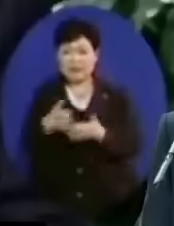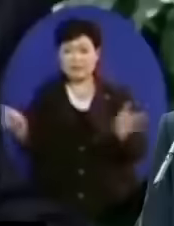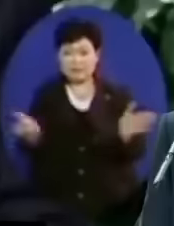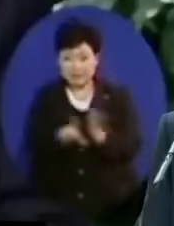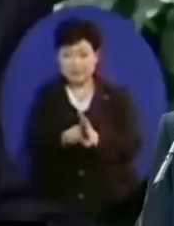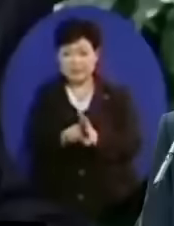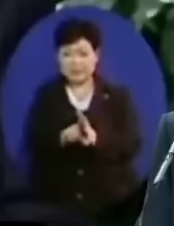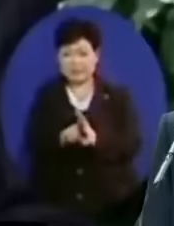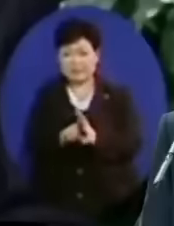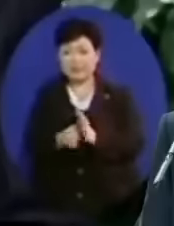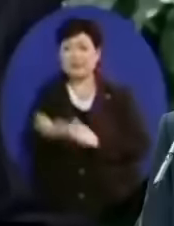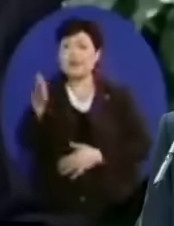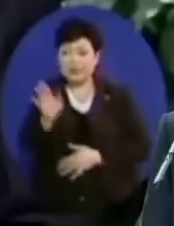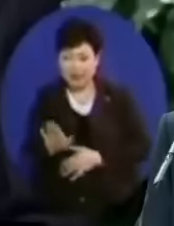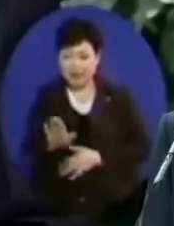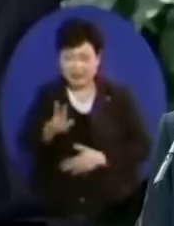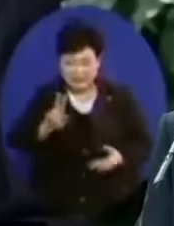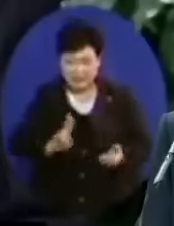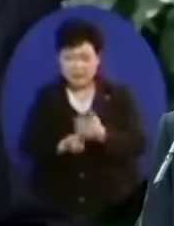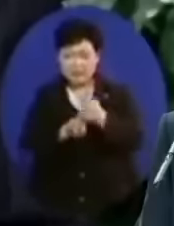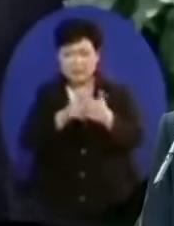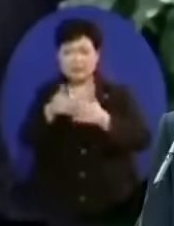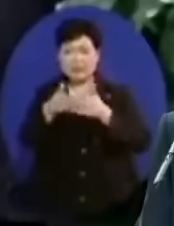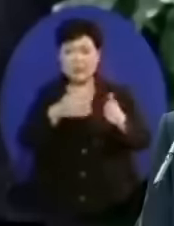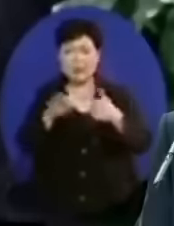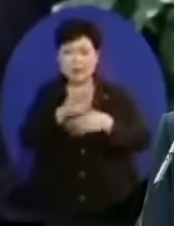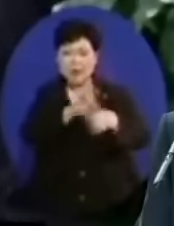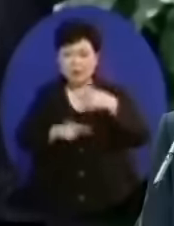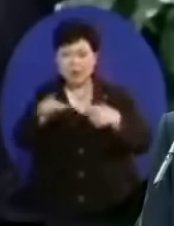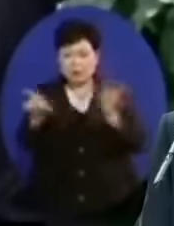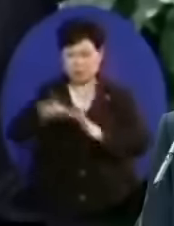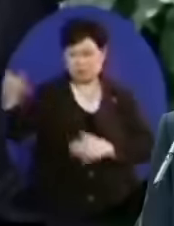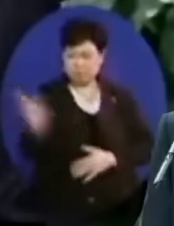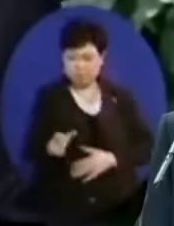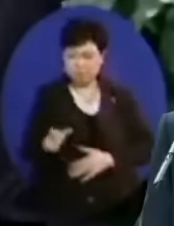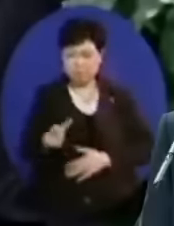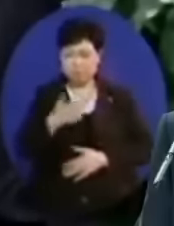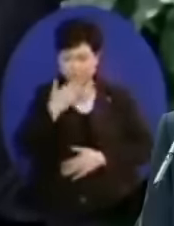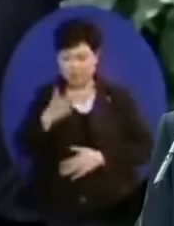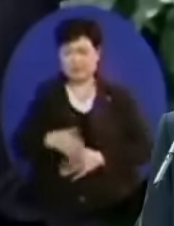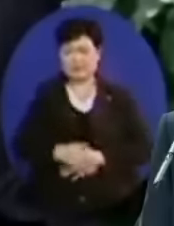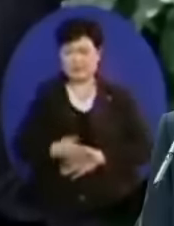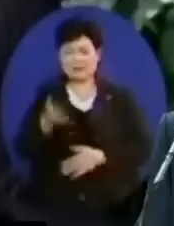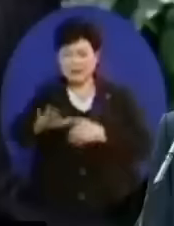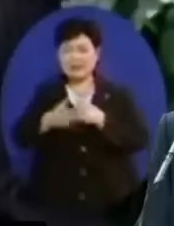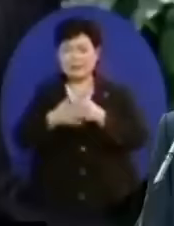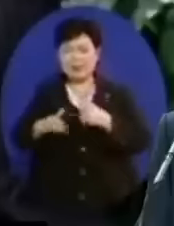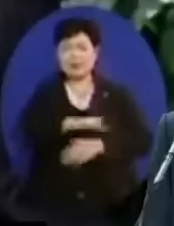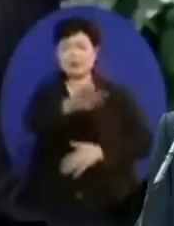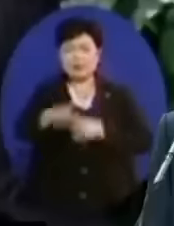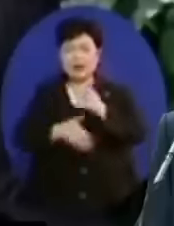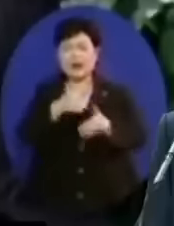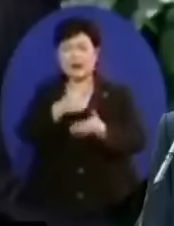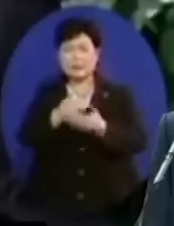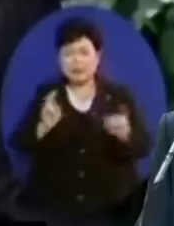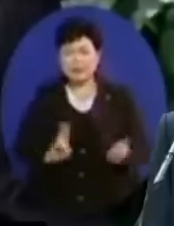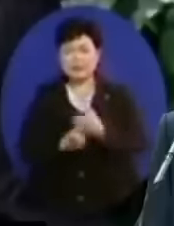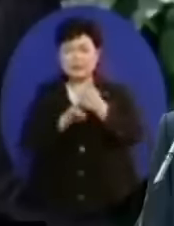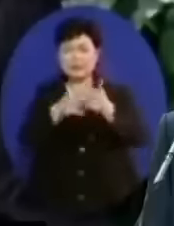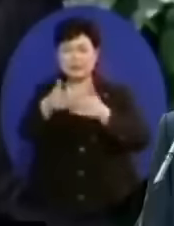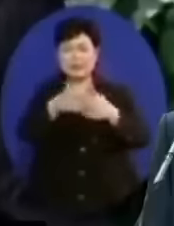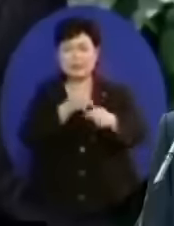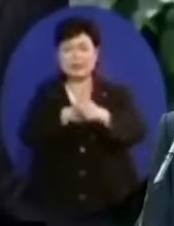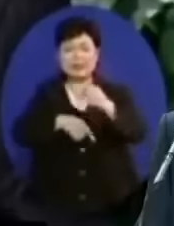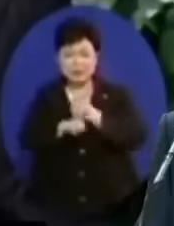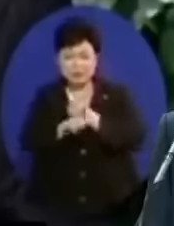믿습니다. 그러나 기적을 체험하면 더 믿을 수 있습니다. 그러므로 우리가 하나님의 기적을 체험한다는